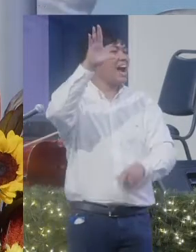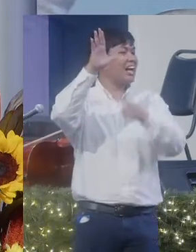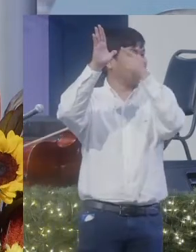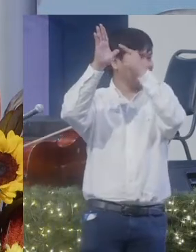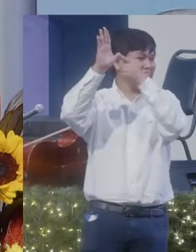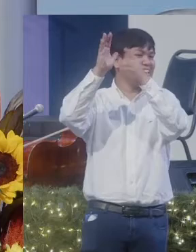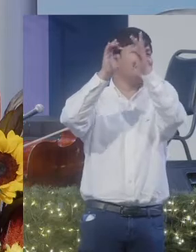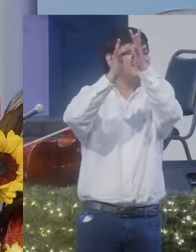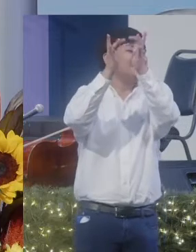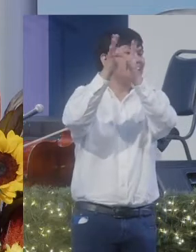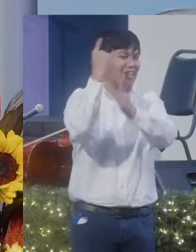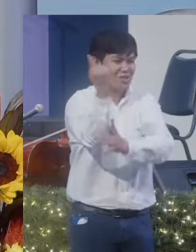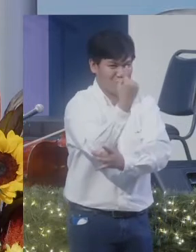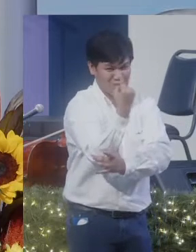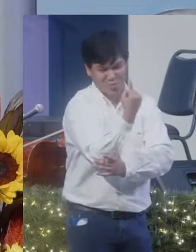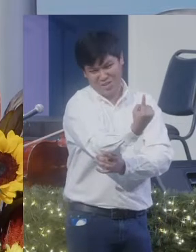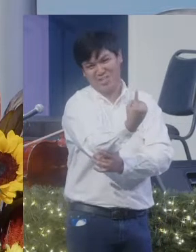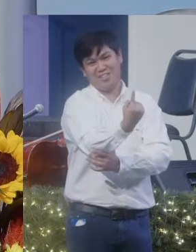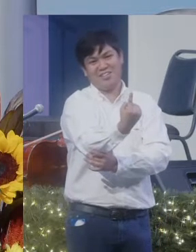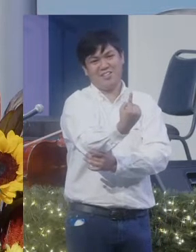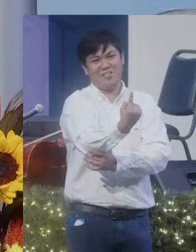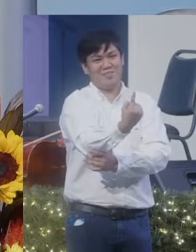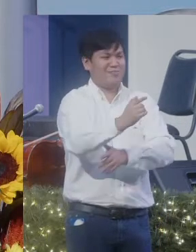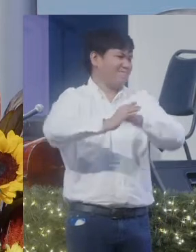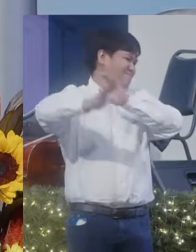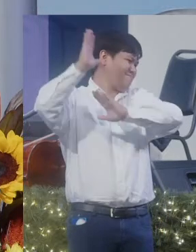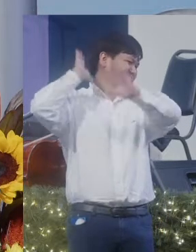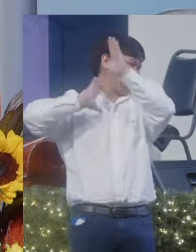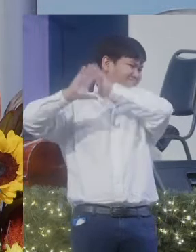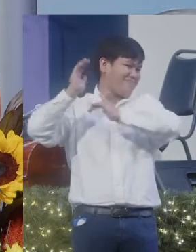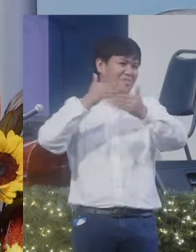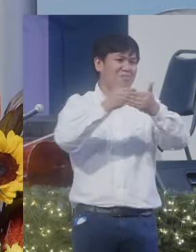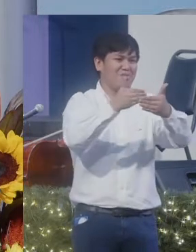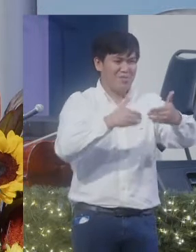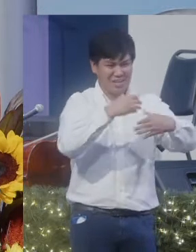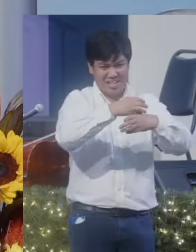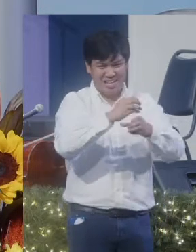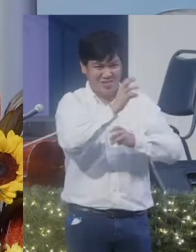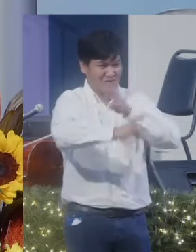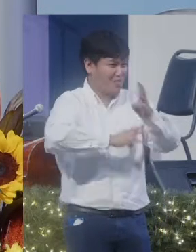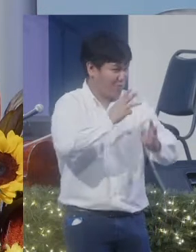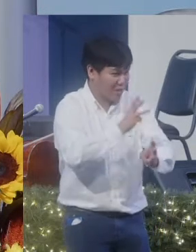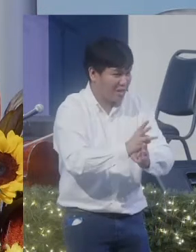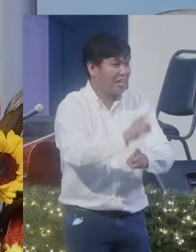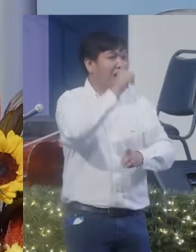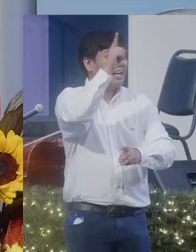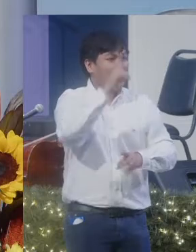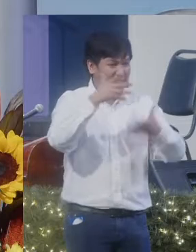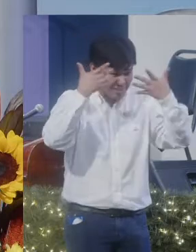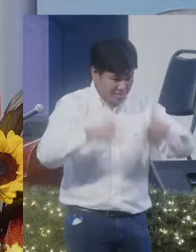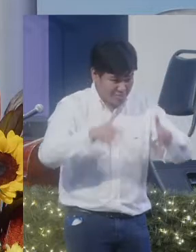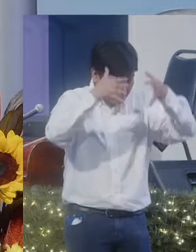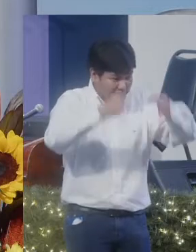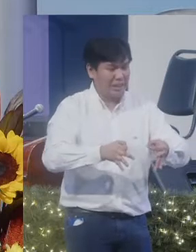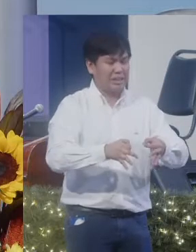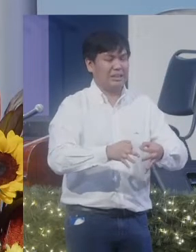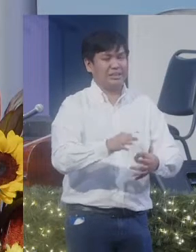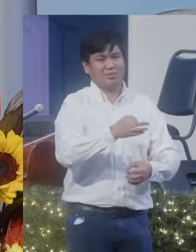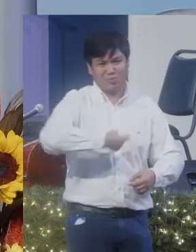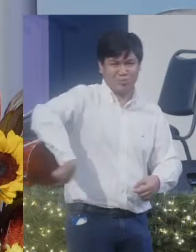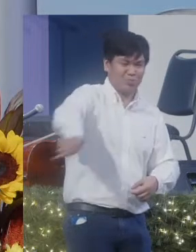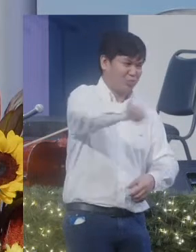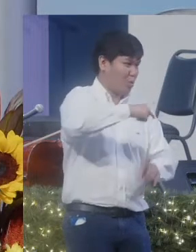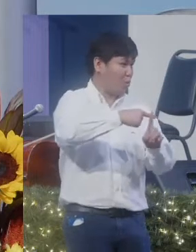niya magmula pa sa umpisa ng panahon. Sabi sa Ephesians 1:4,